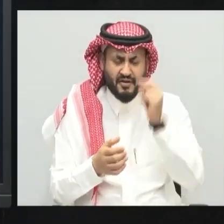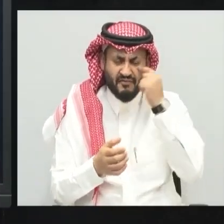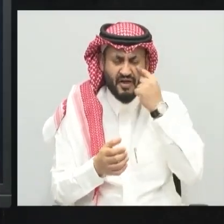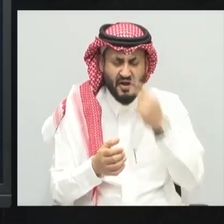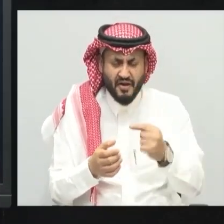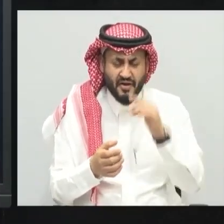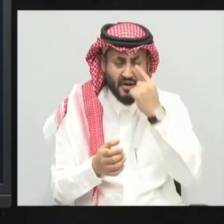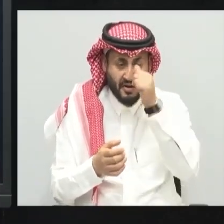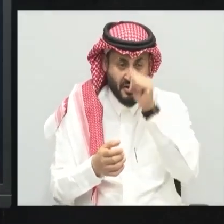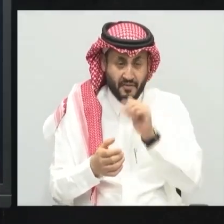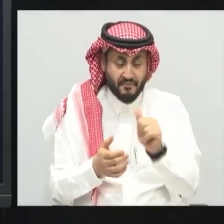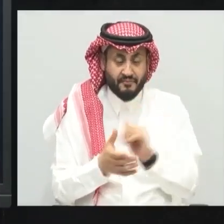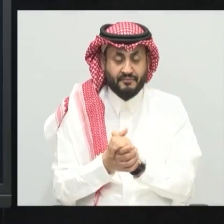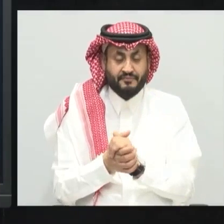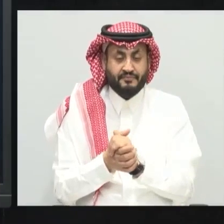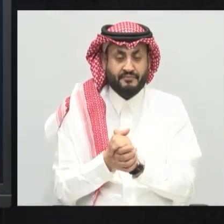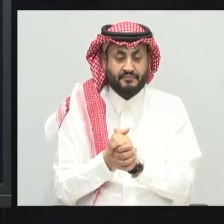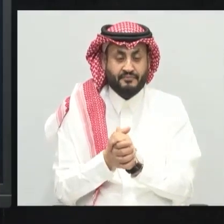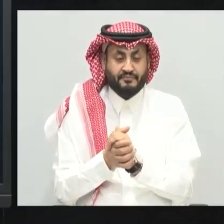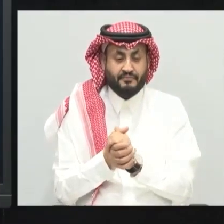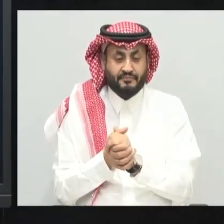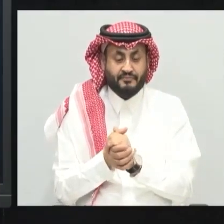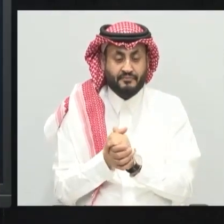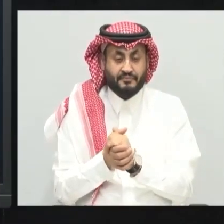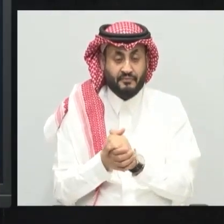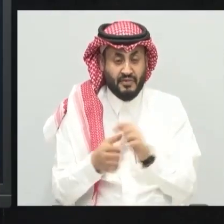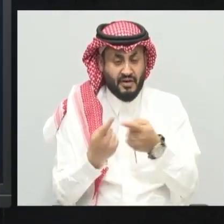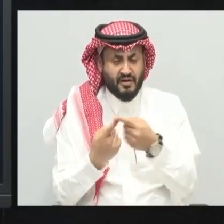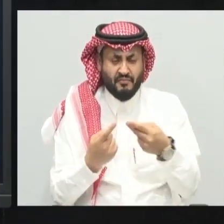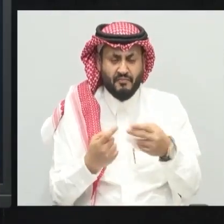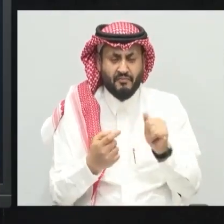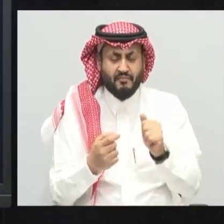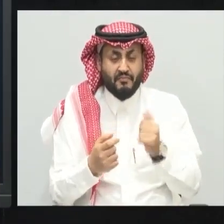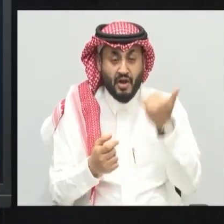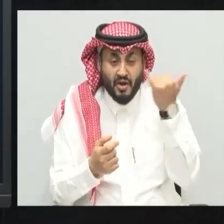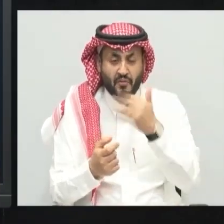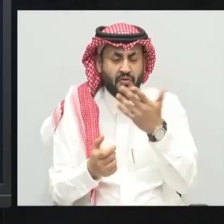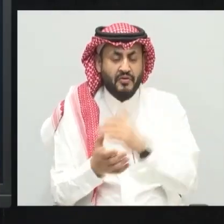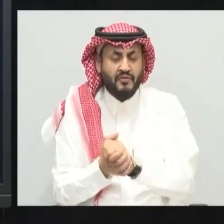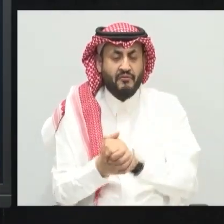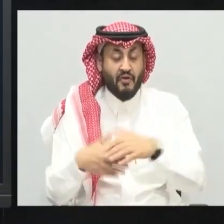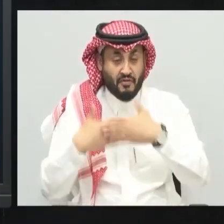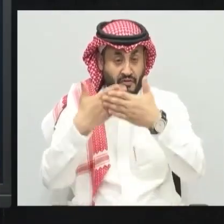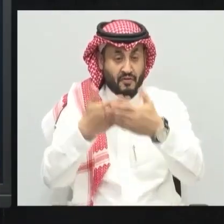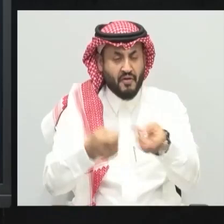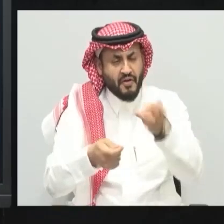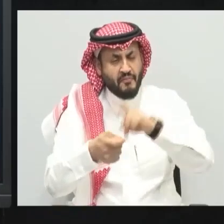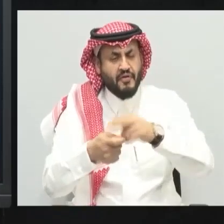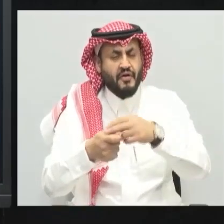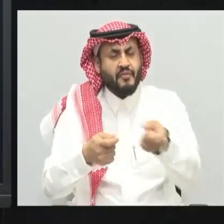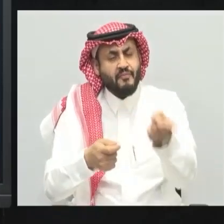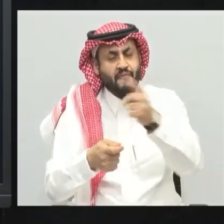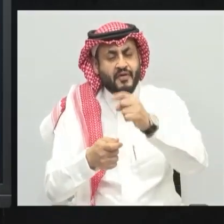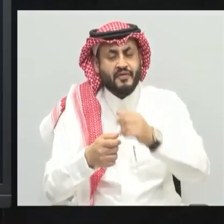هذه البدايه لكن المهم جدا ليس البدايه لكن المهم جدا ماذا سيكون بعد ذلك